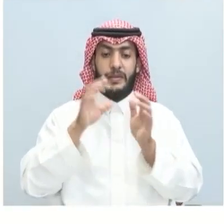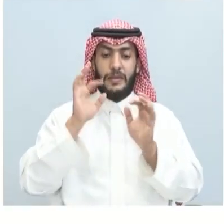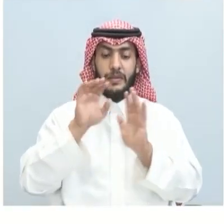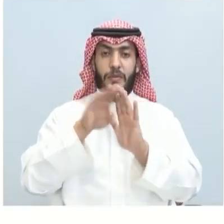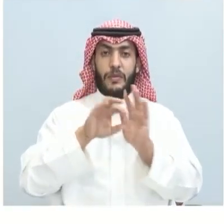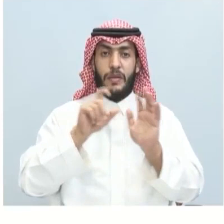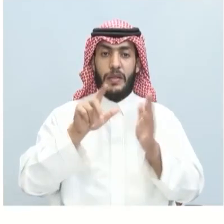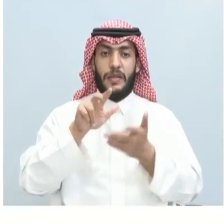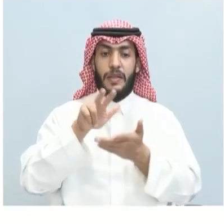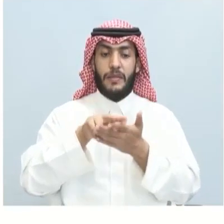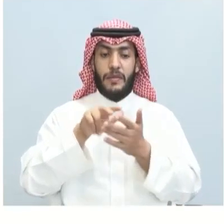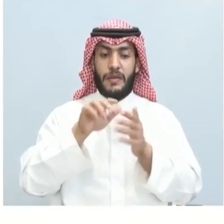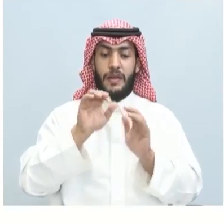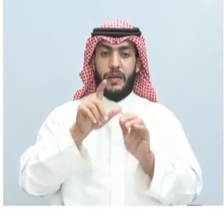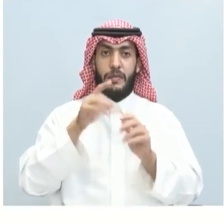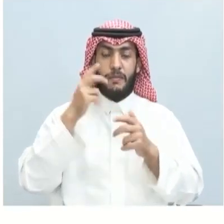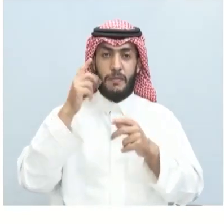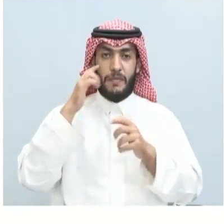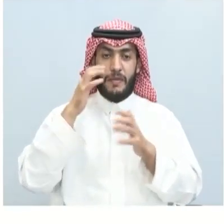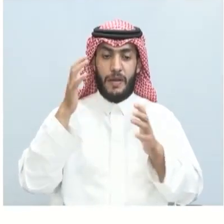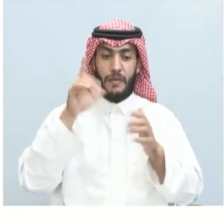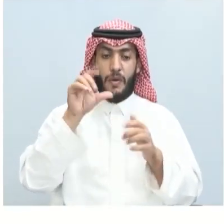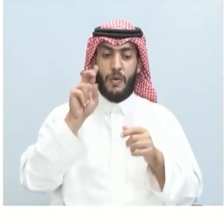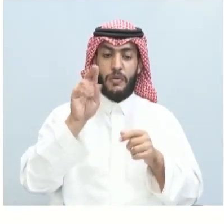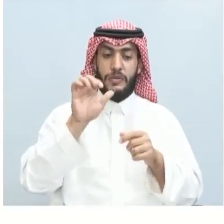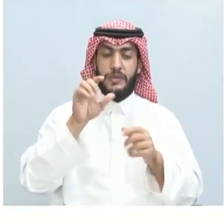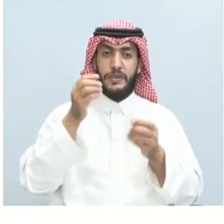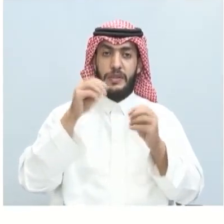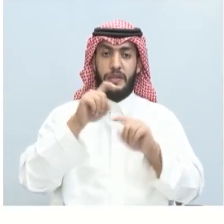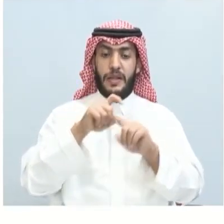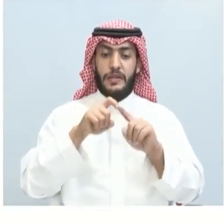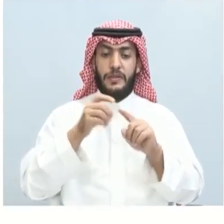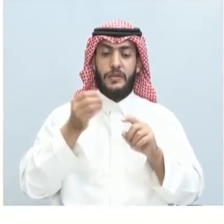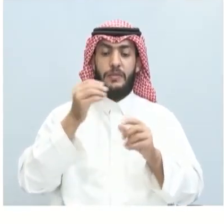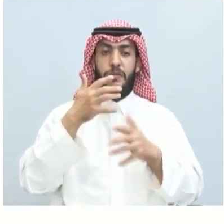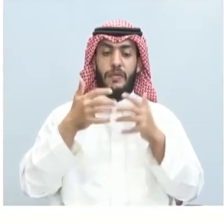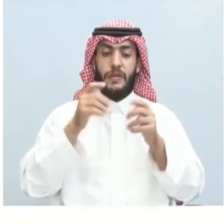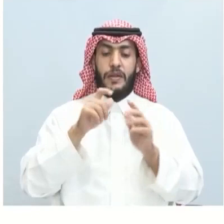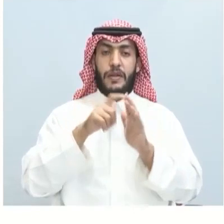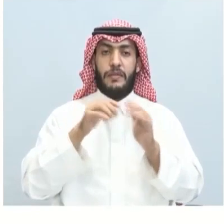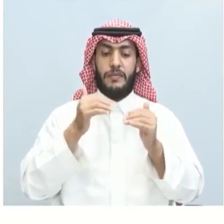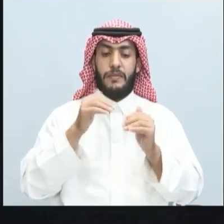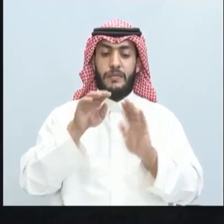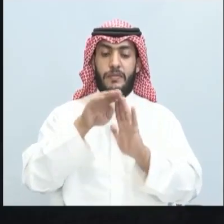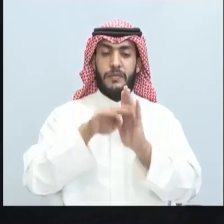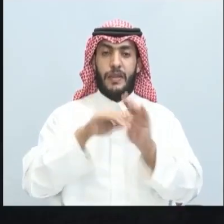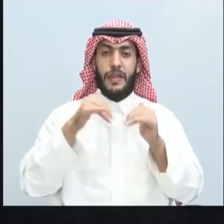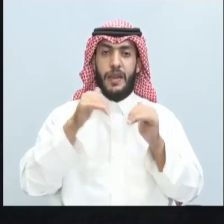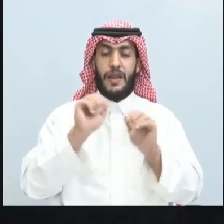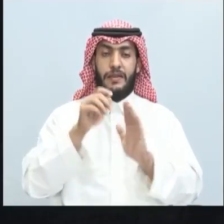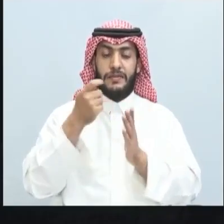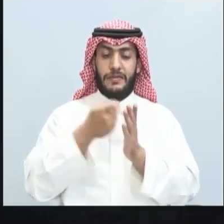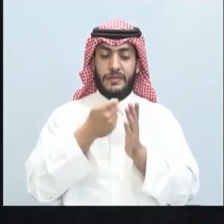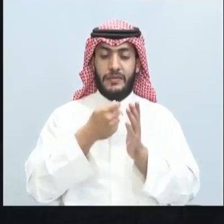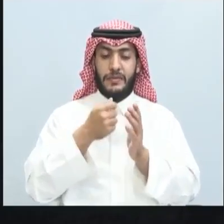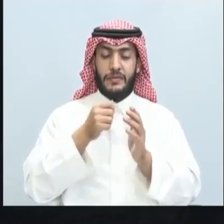توضح طرائق تطبيق مبد لشتل لزياده النواتج في نظام اتزان وزياده متفاعلات في النظام نفسه على حسب طريقتك في خرائط